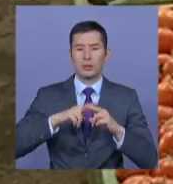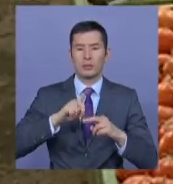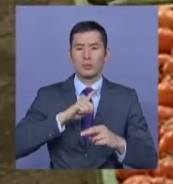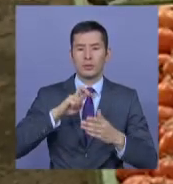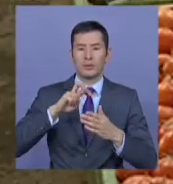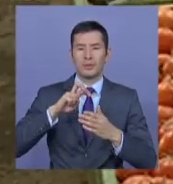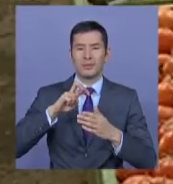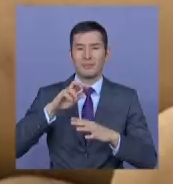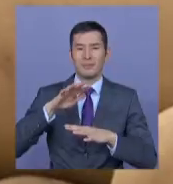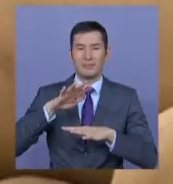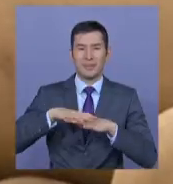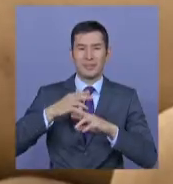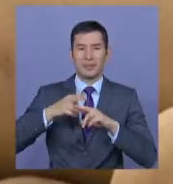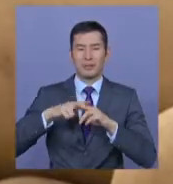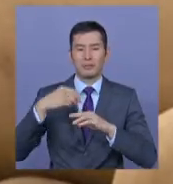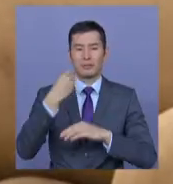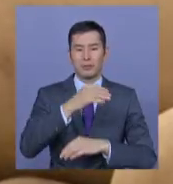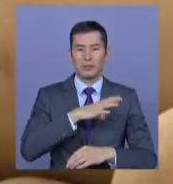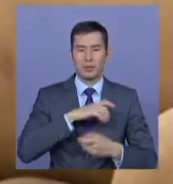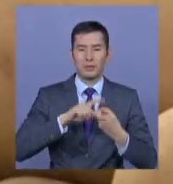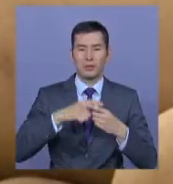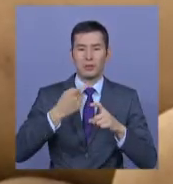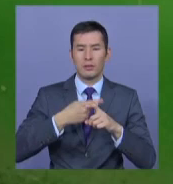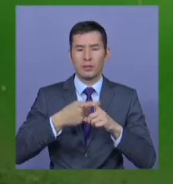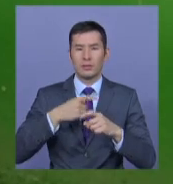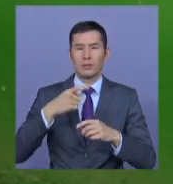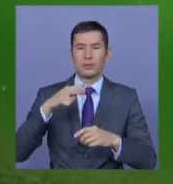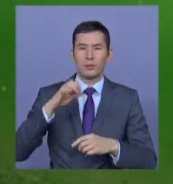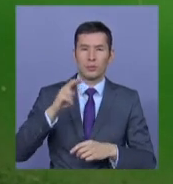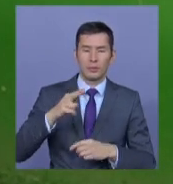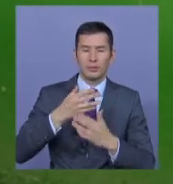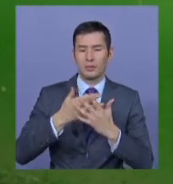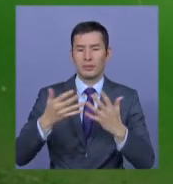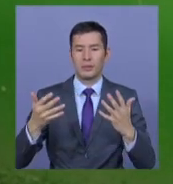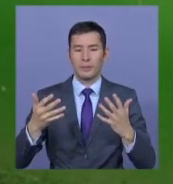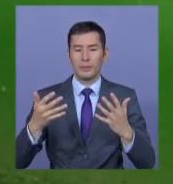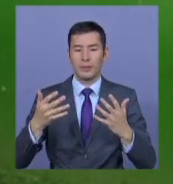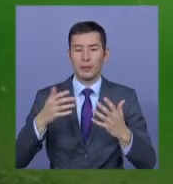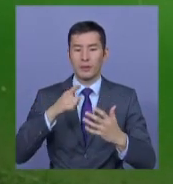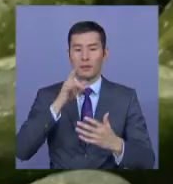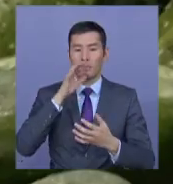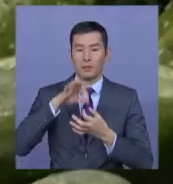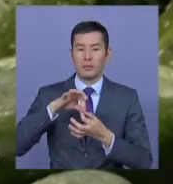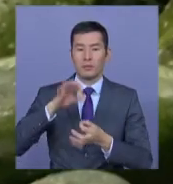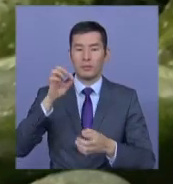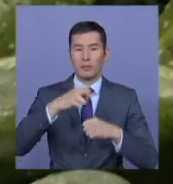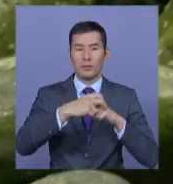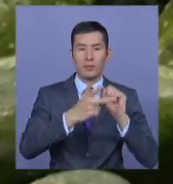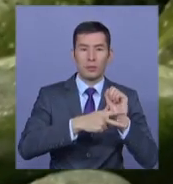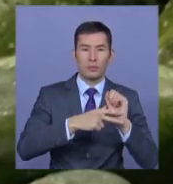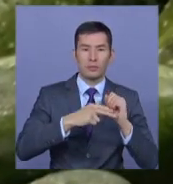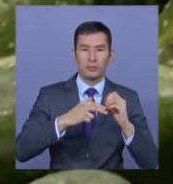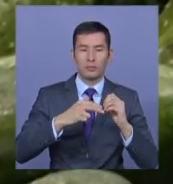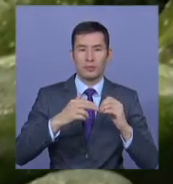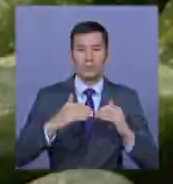берілді. Ол қаржыға 4 негізгі тауар түрі картоп, сәбіз, пияз және қырыққабат сатып алынған. Олар уақыты келгенде 18-30% дейін